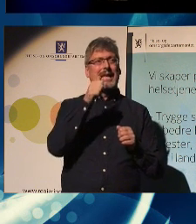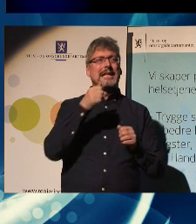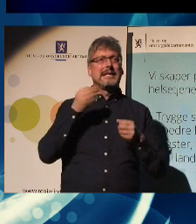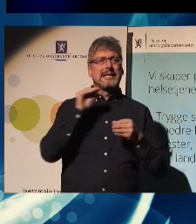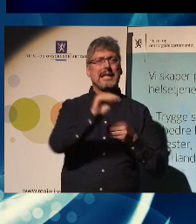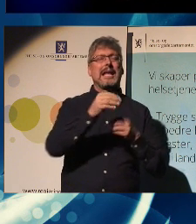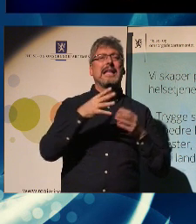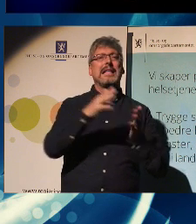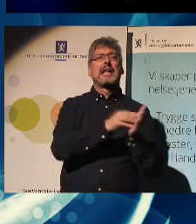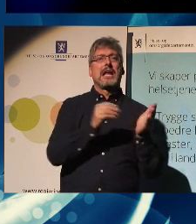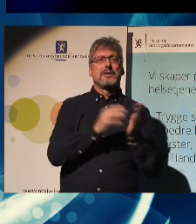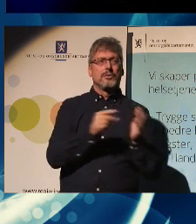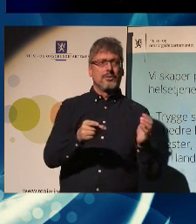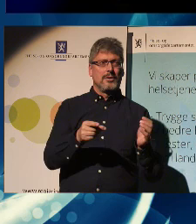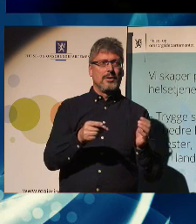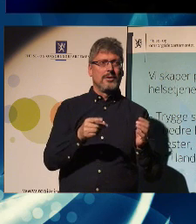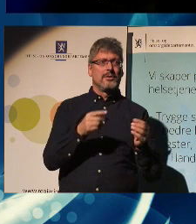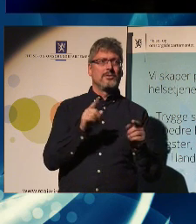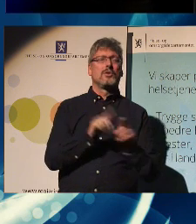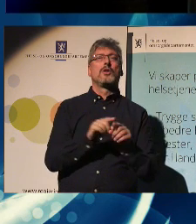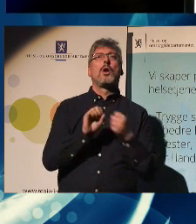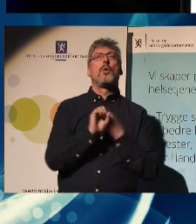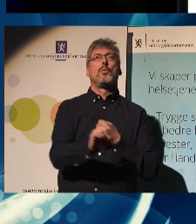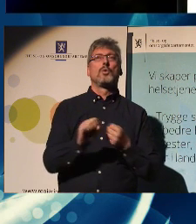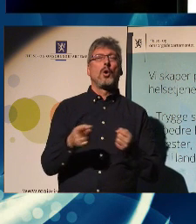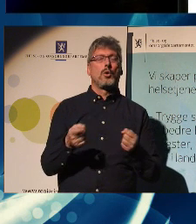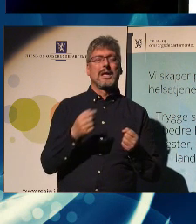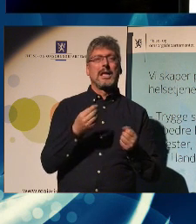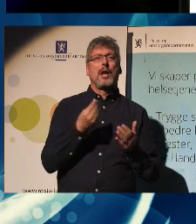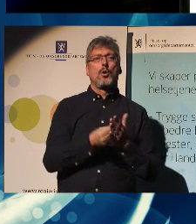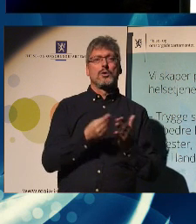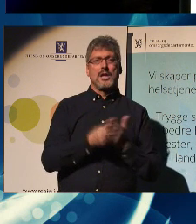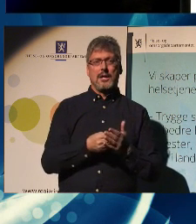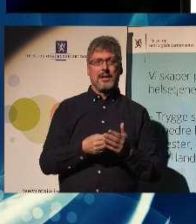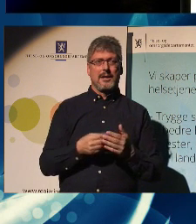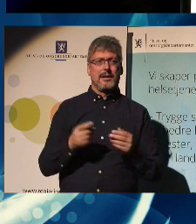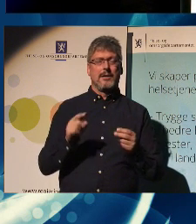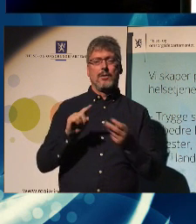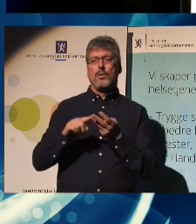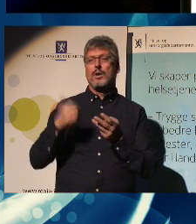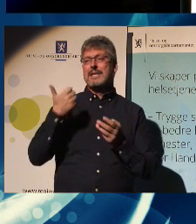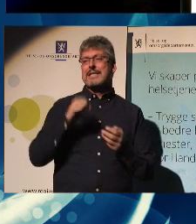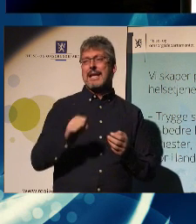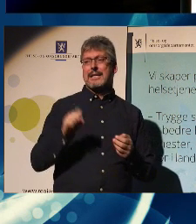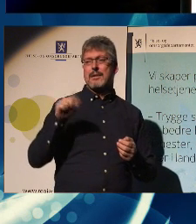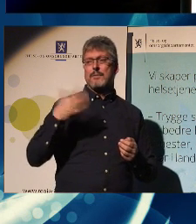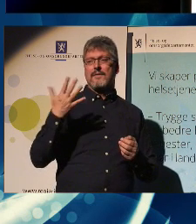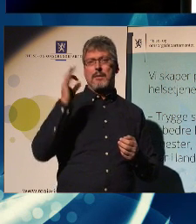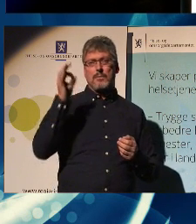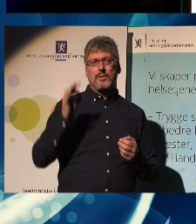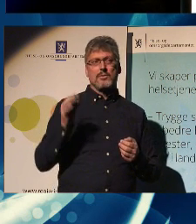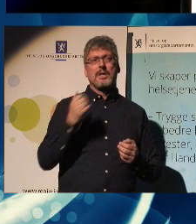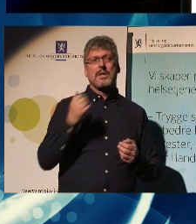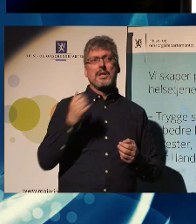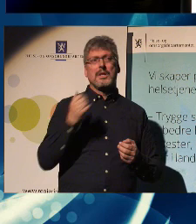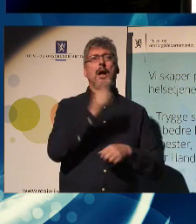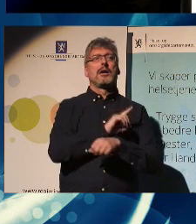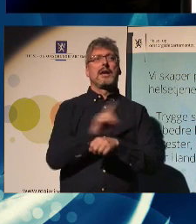ressurser, så det unngåtte kostnader. Og 60,5% spart